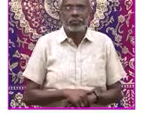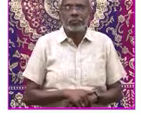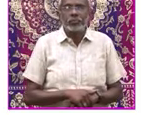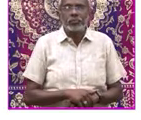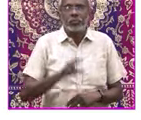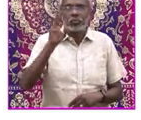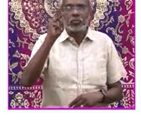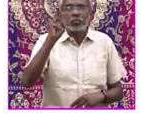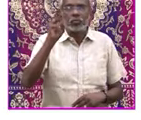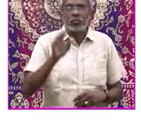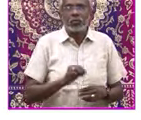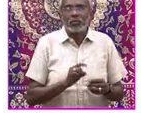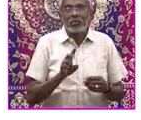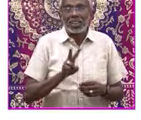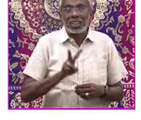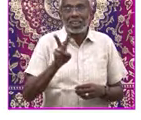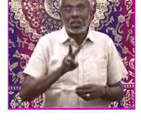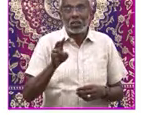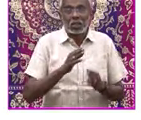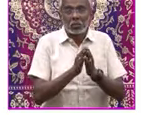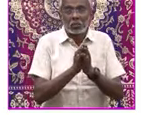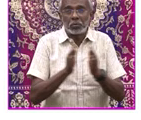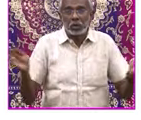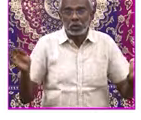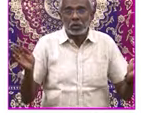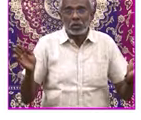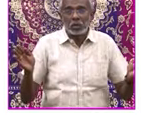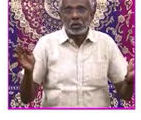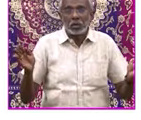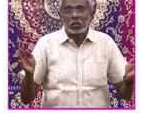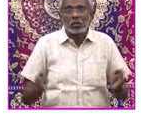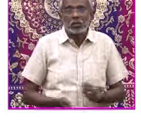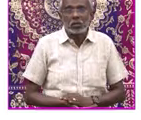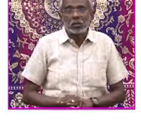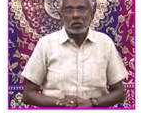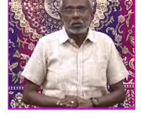வெங்கரி என்னும் சொல்லை பிரித்து எழுத கிடைப்பது.